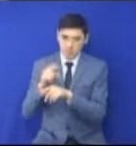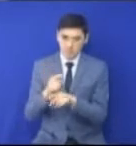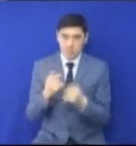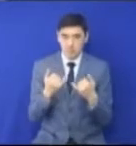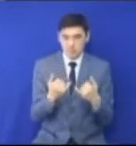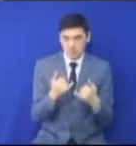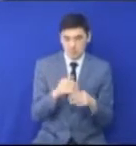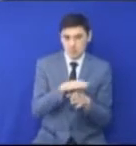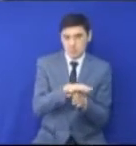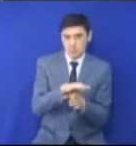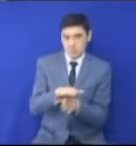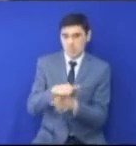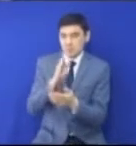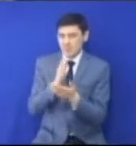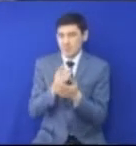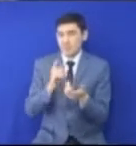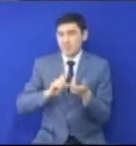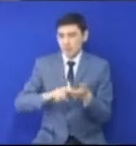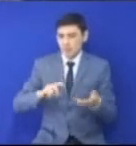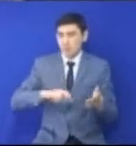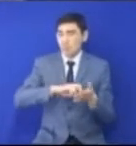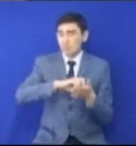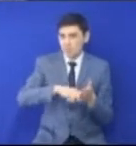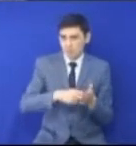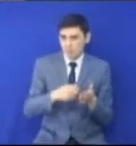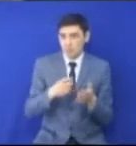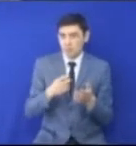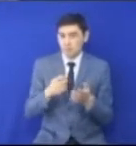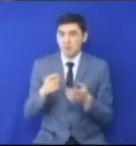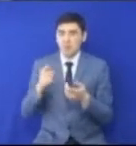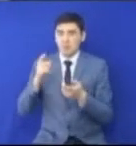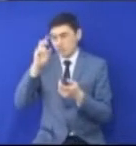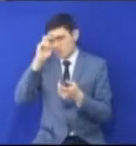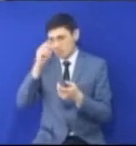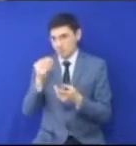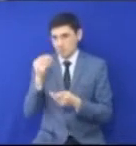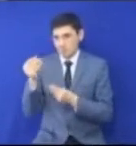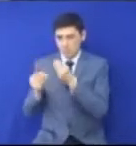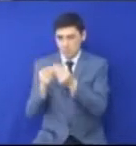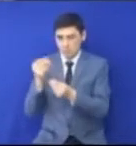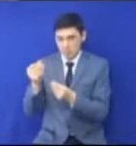Қазақстан Республикасының салық және бюджетке төленетін басқа да міндетті төлемдер туралы